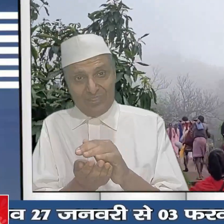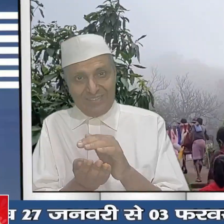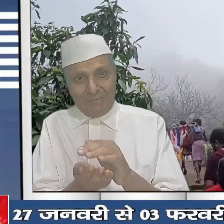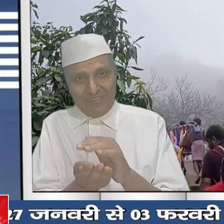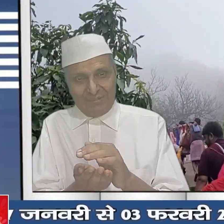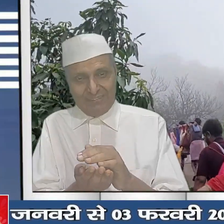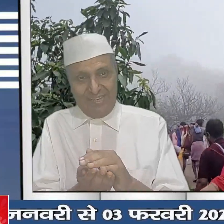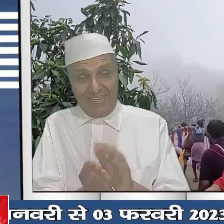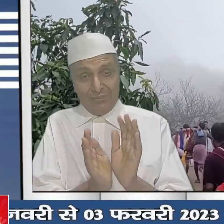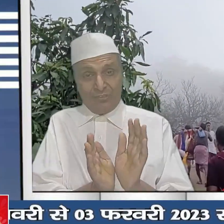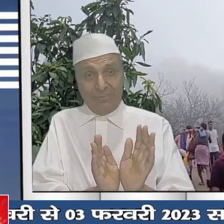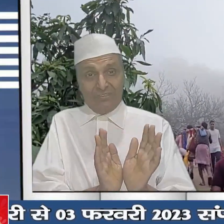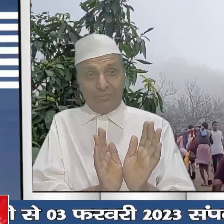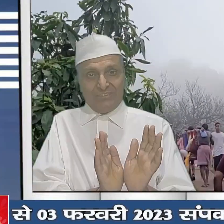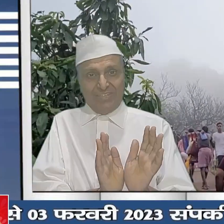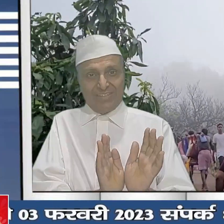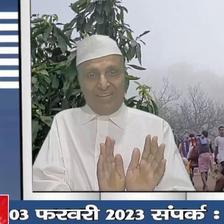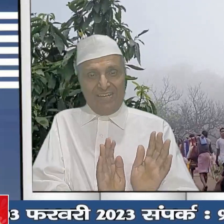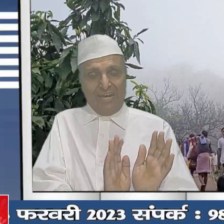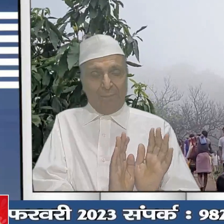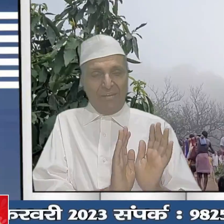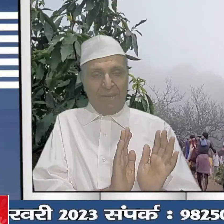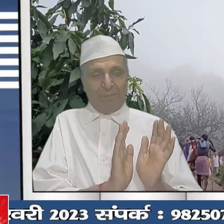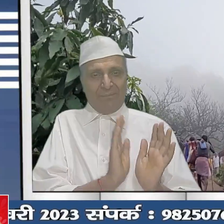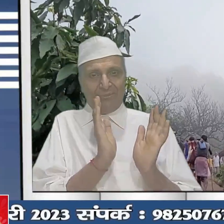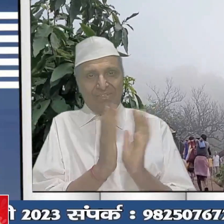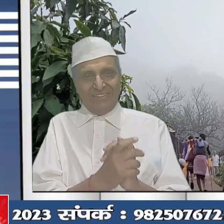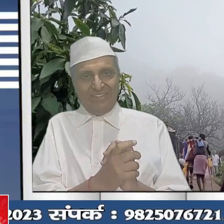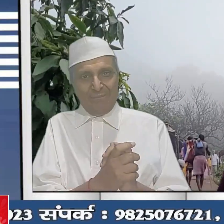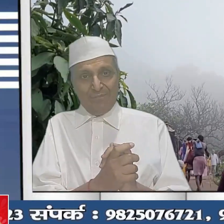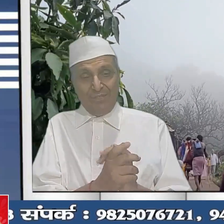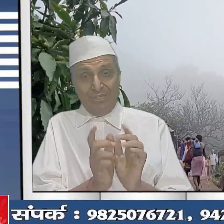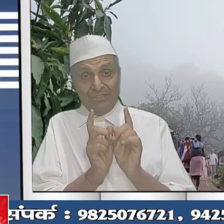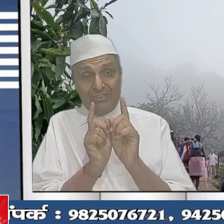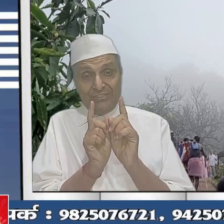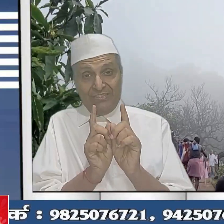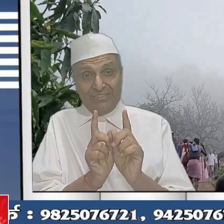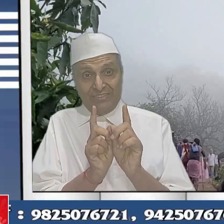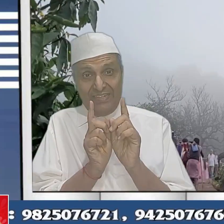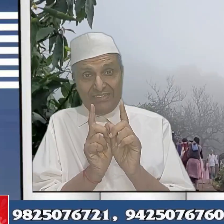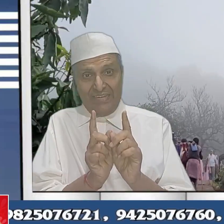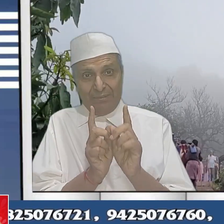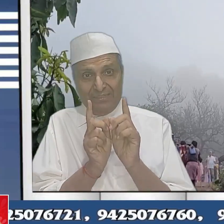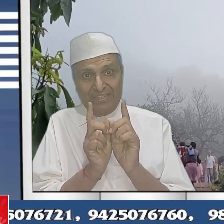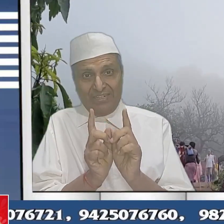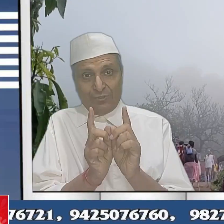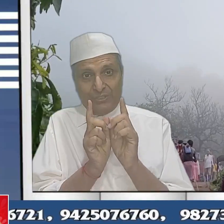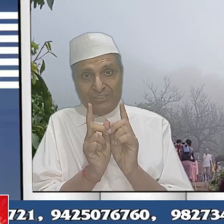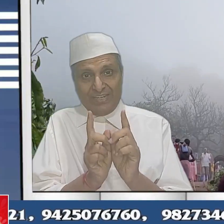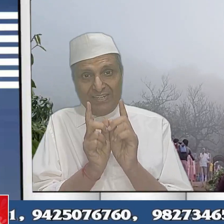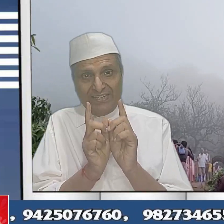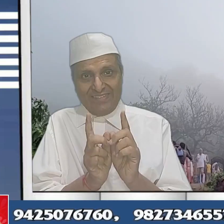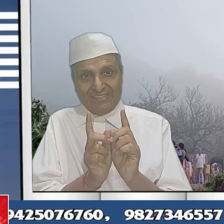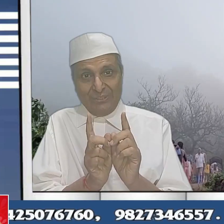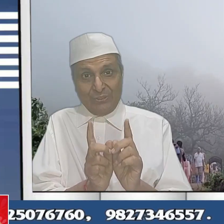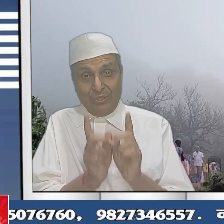का गुलदस्ता हमारी तरफ आता है तो समझ लिए सुरक्षा का रास्ता अपने आप बंद हो जाता है। जिस जिस तीर्थ की मंदिर की